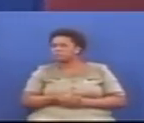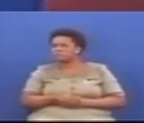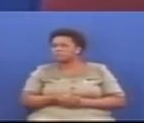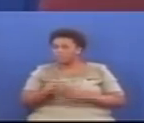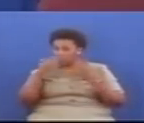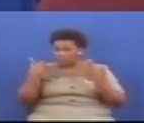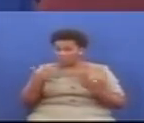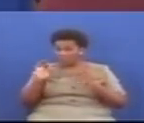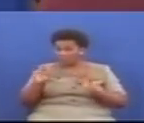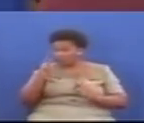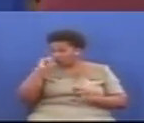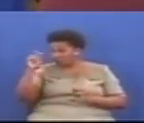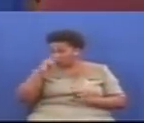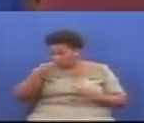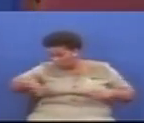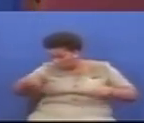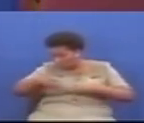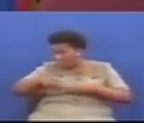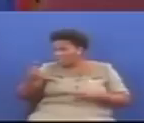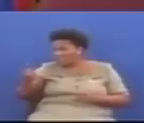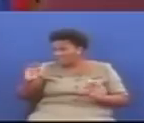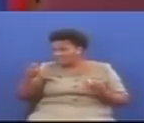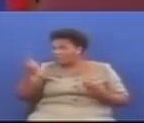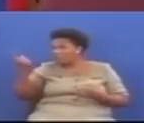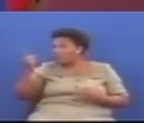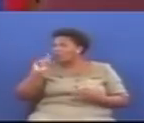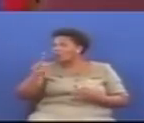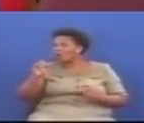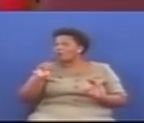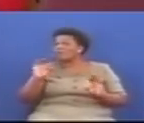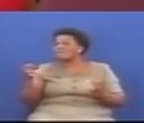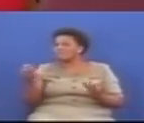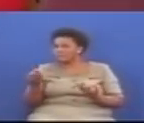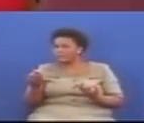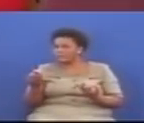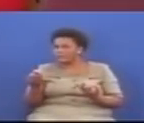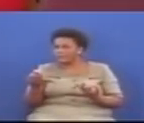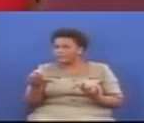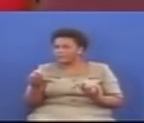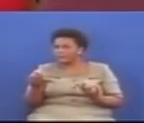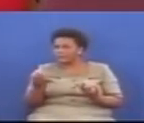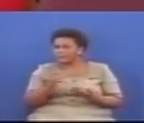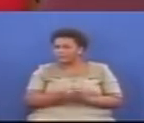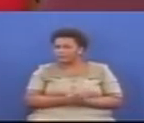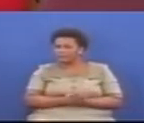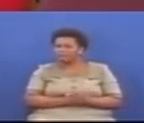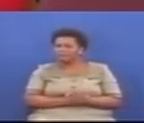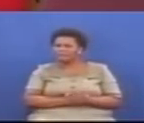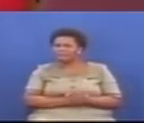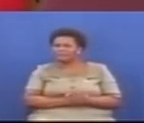uangalie mkanda wako, kama sio wenyewe basi niandikie hapa nikwambie umrudishie nani.